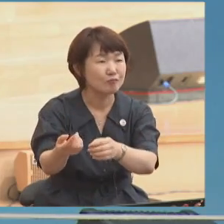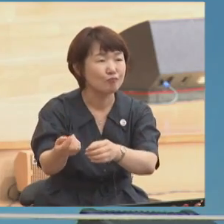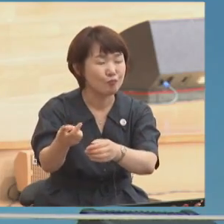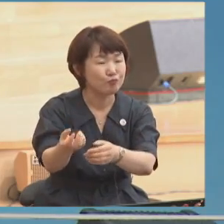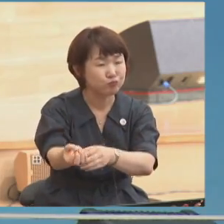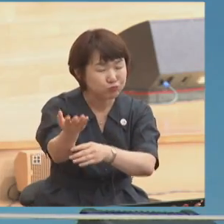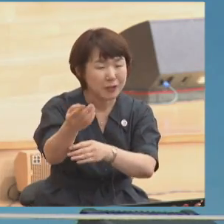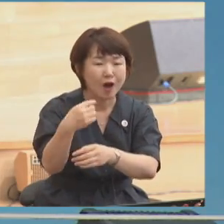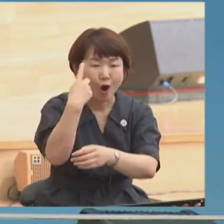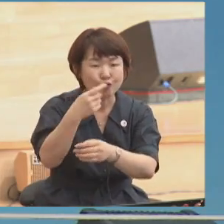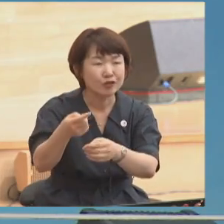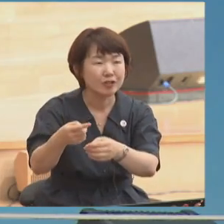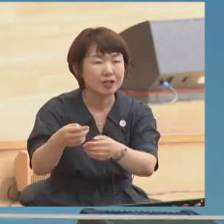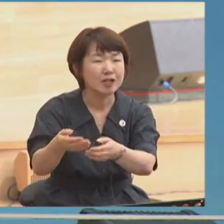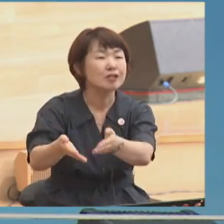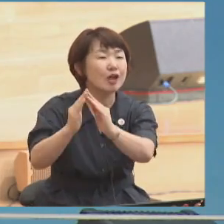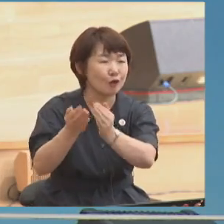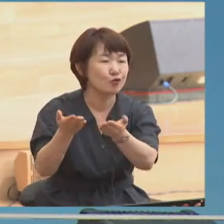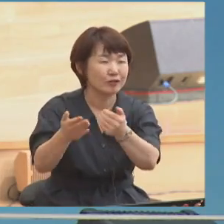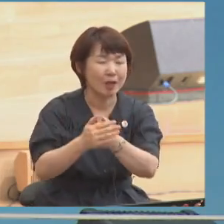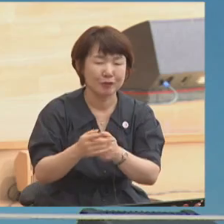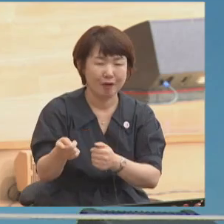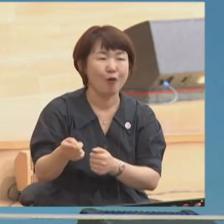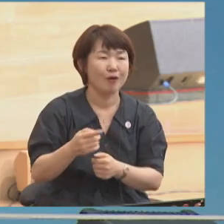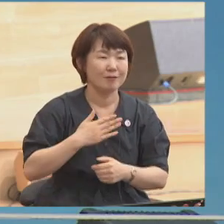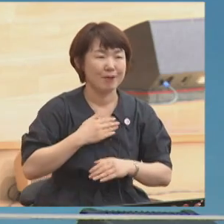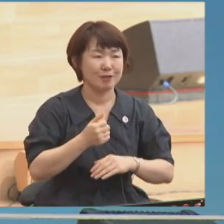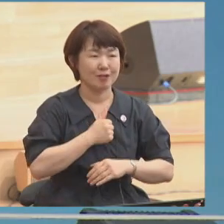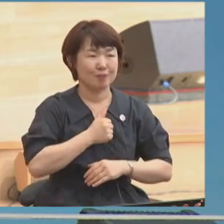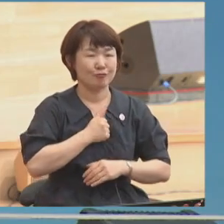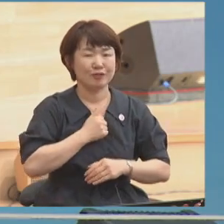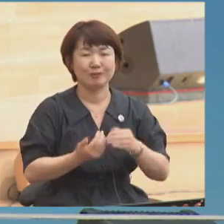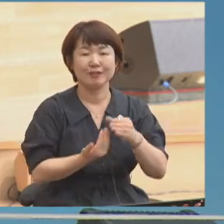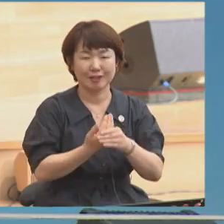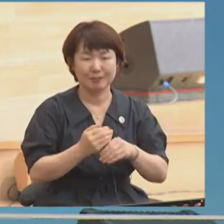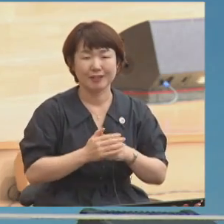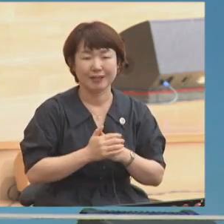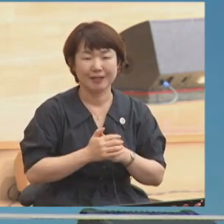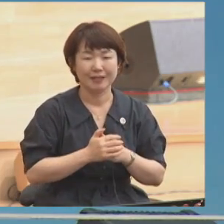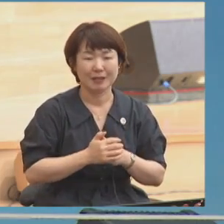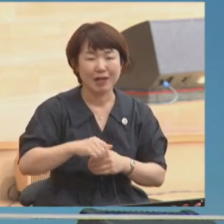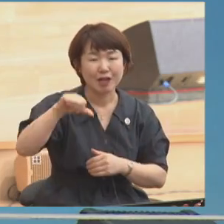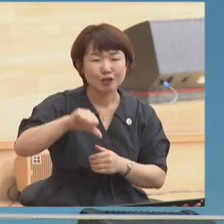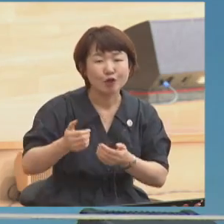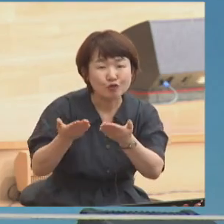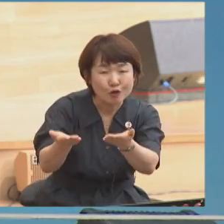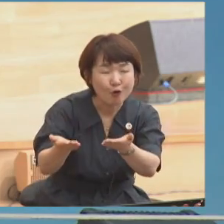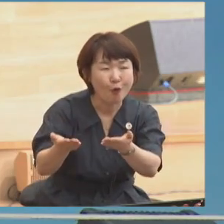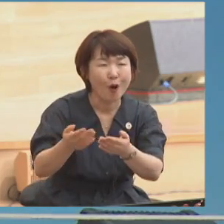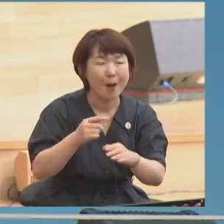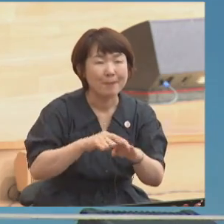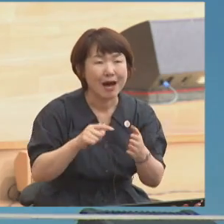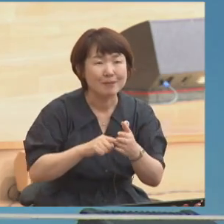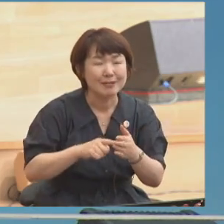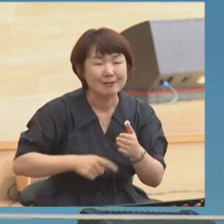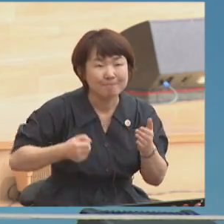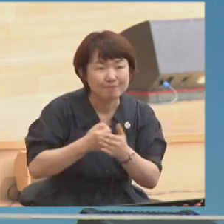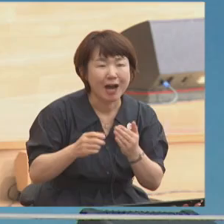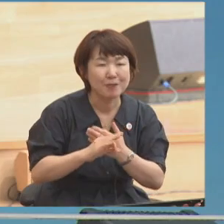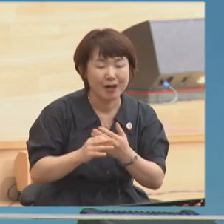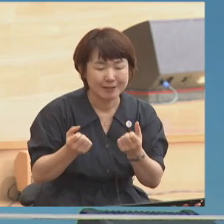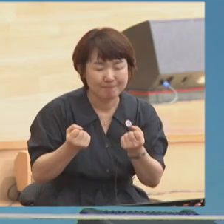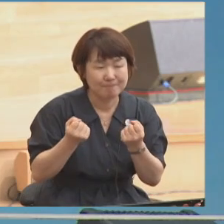때문에 내 마음속에 자부심이 생겨요. 그러니까 여러분, 저주려고 마음을 먹으면 쥔